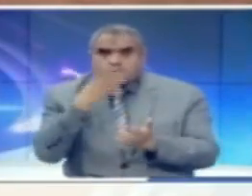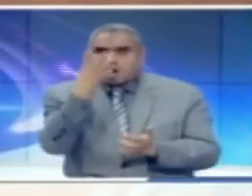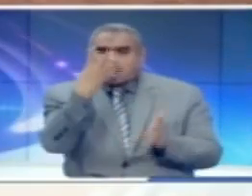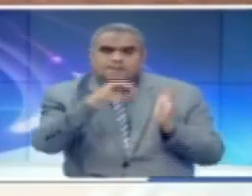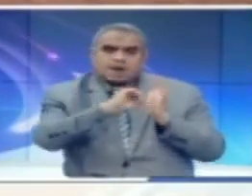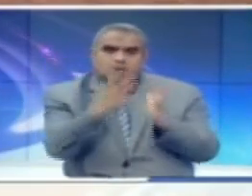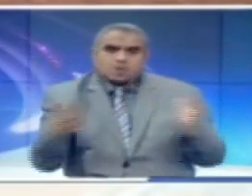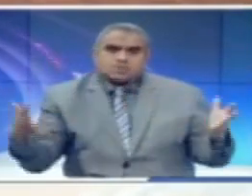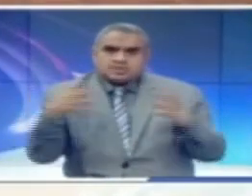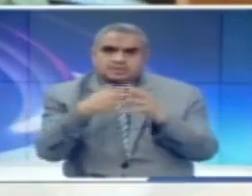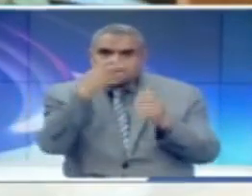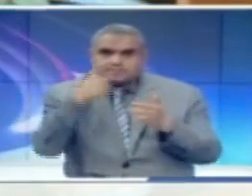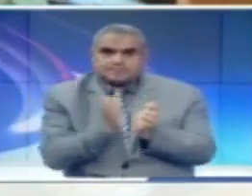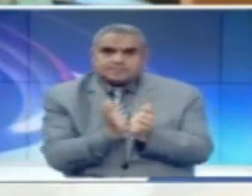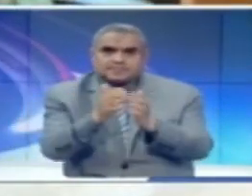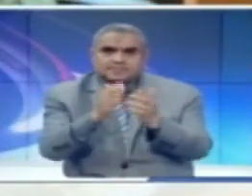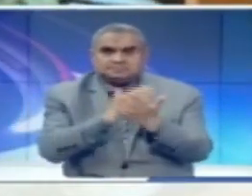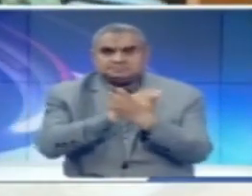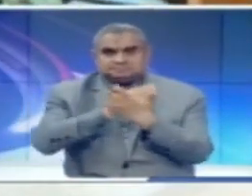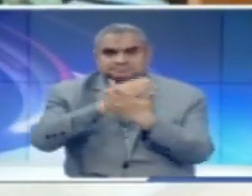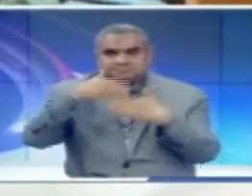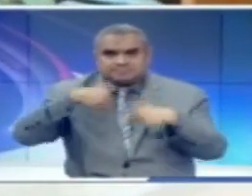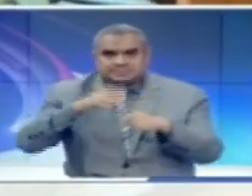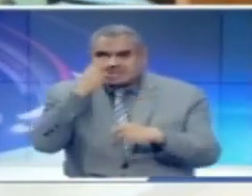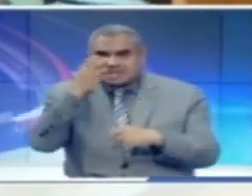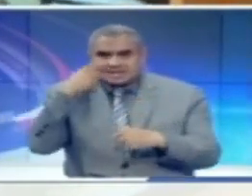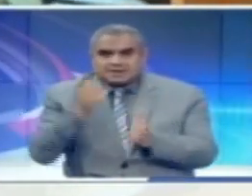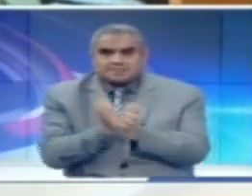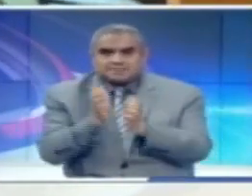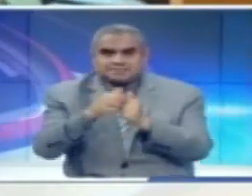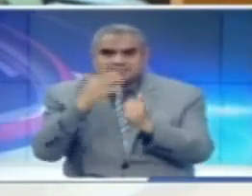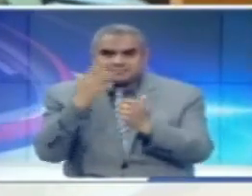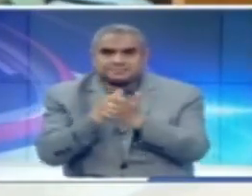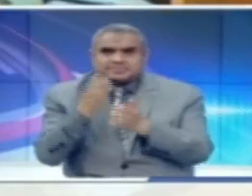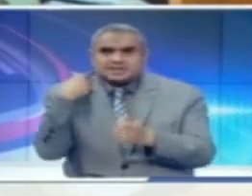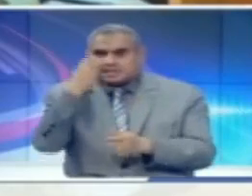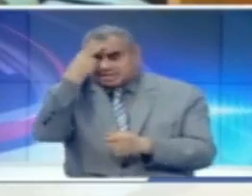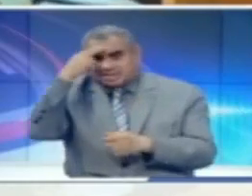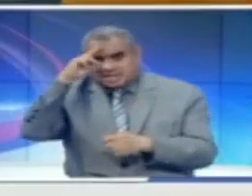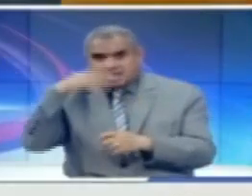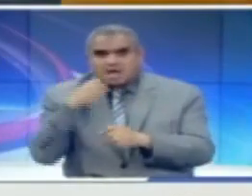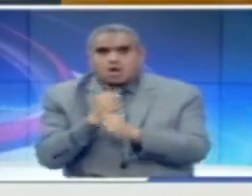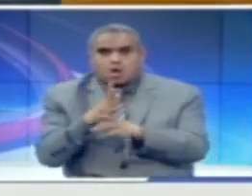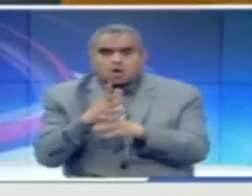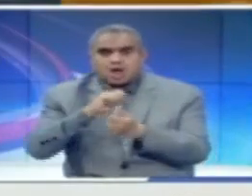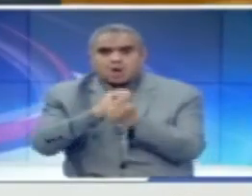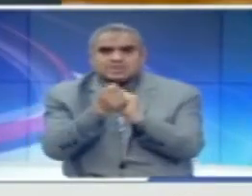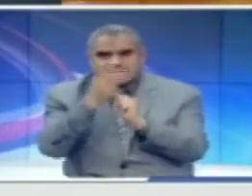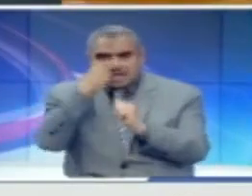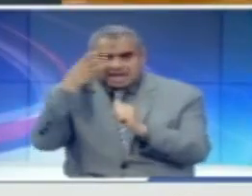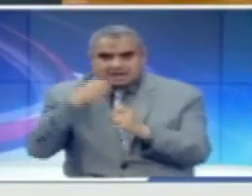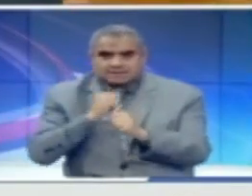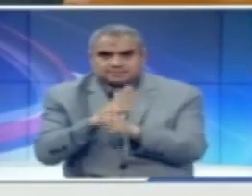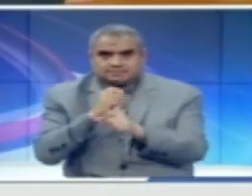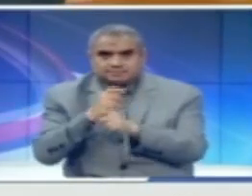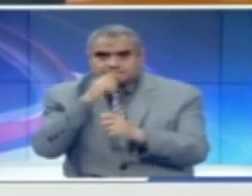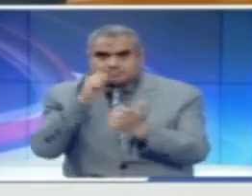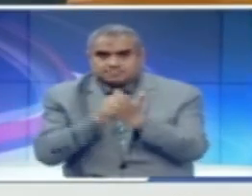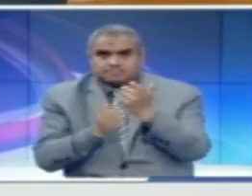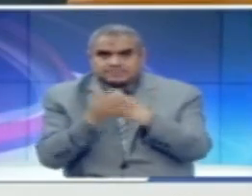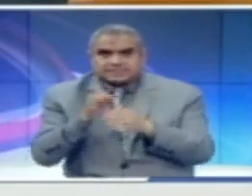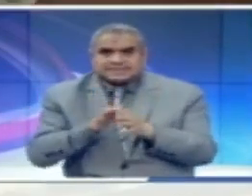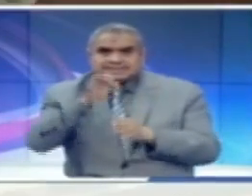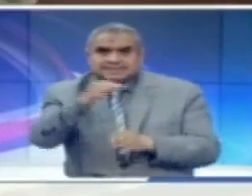وأربعة أعضاء جدد حلوا محل أعضاء المجلس السابق المنتمين إلى قوى الحرية والتغيير. وقد تم تأجيل